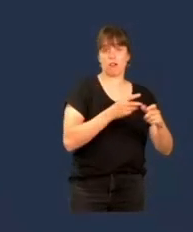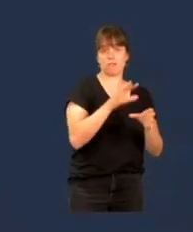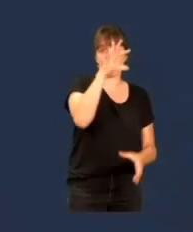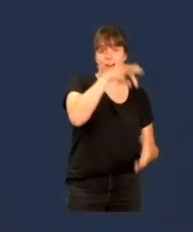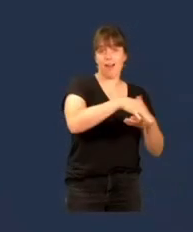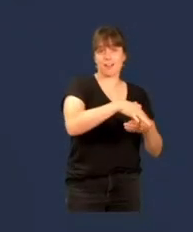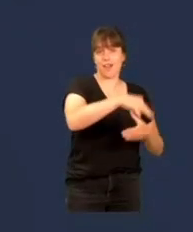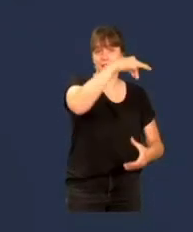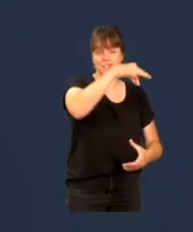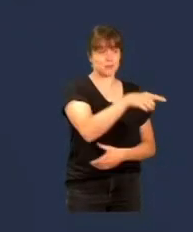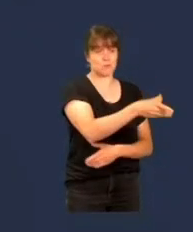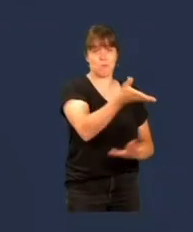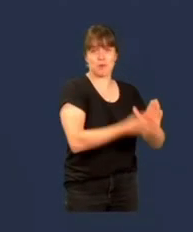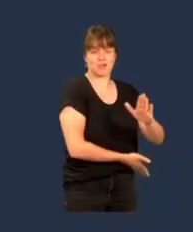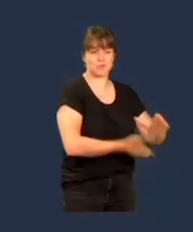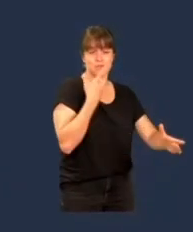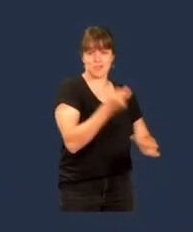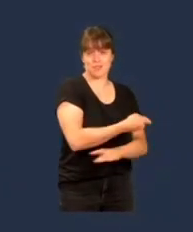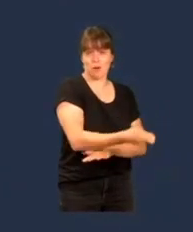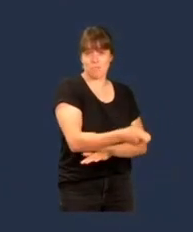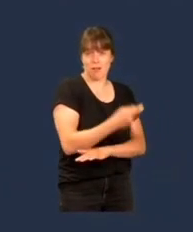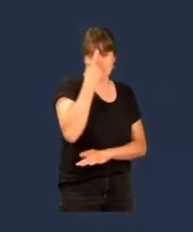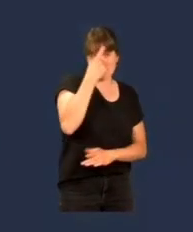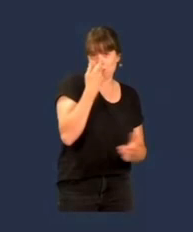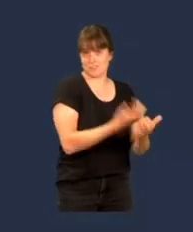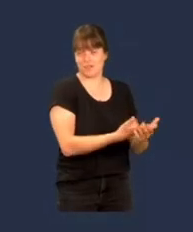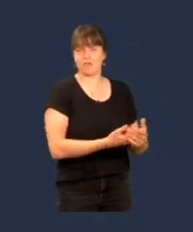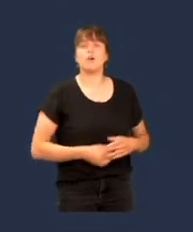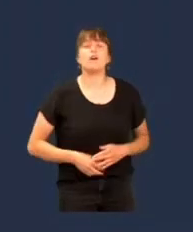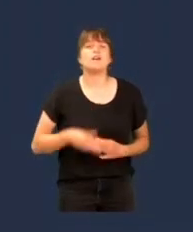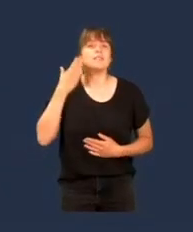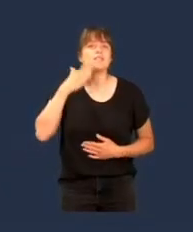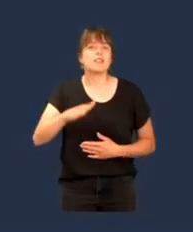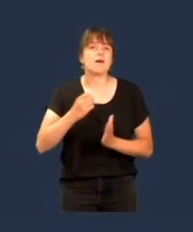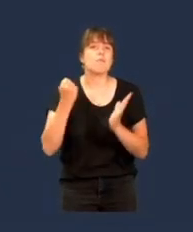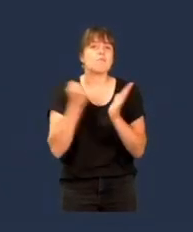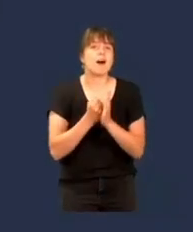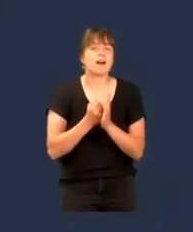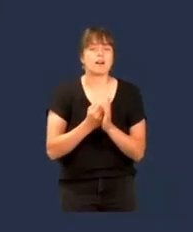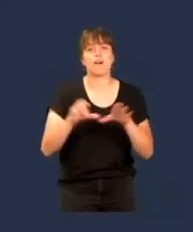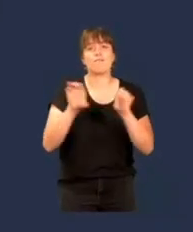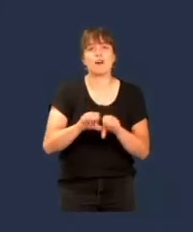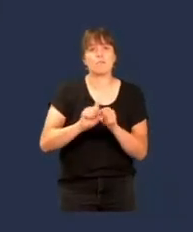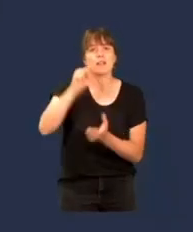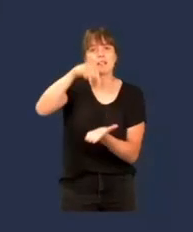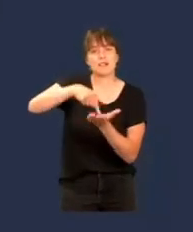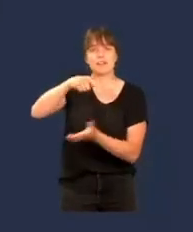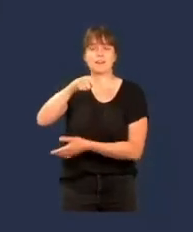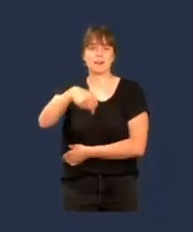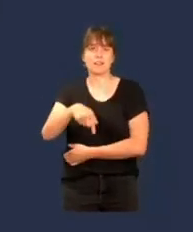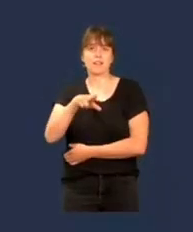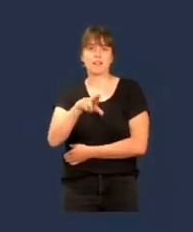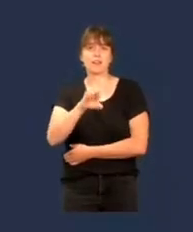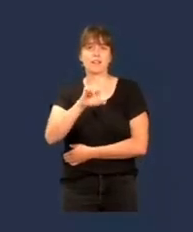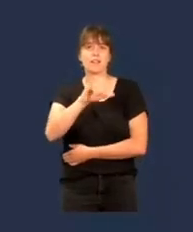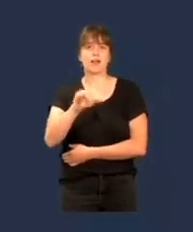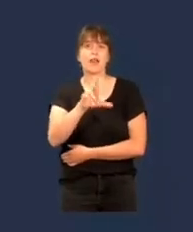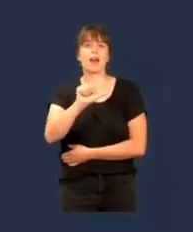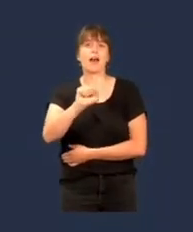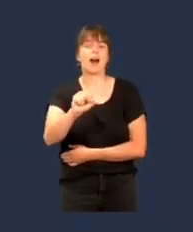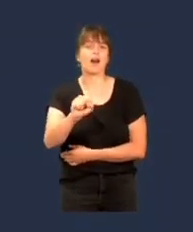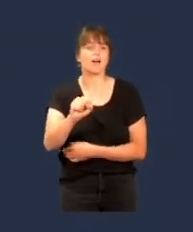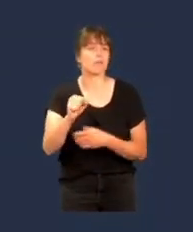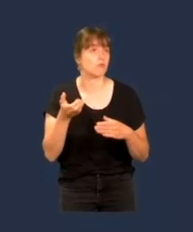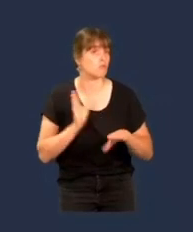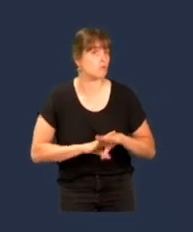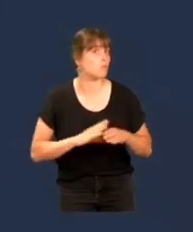normal. Je ne suis pas sûre qu'une marque Made in Kéran aurait été une belle idée, enfin passons. Attention, Monsieur le Président,